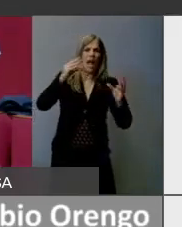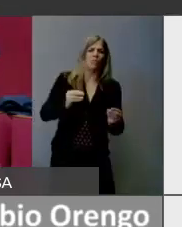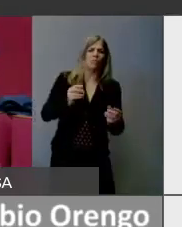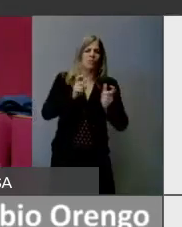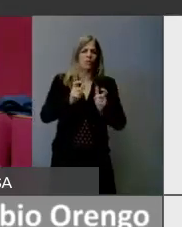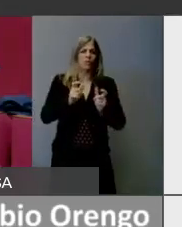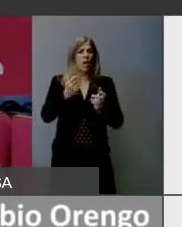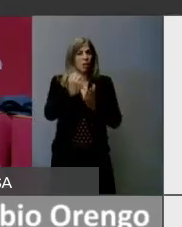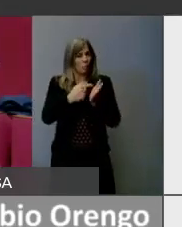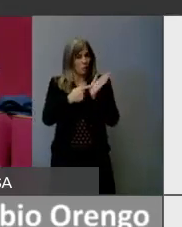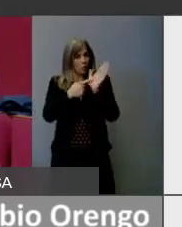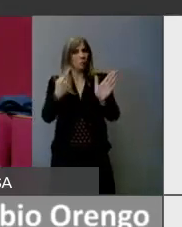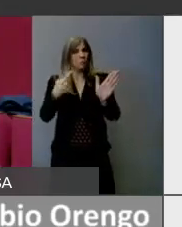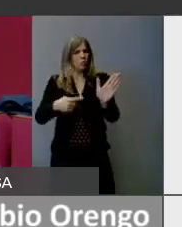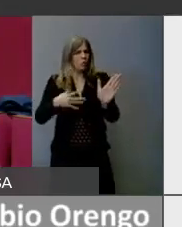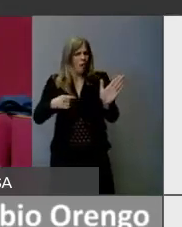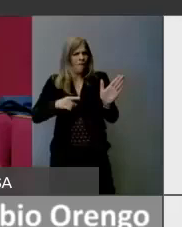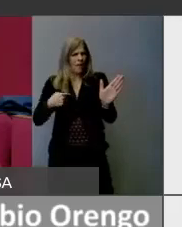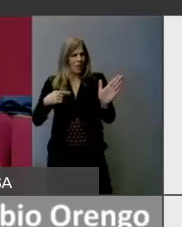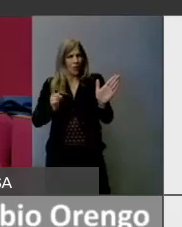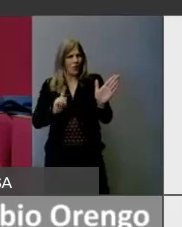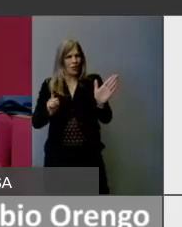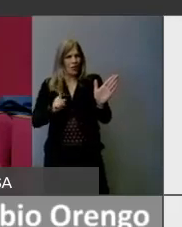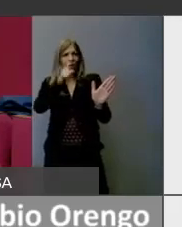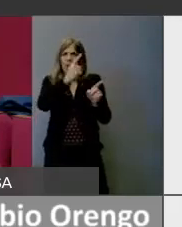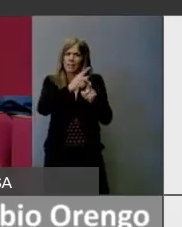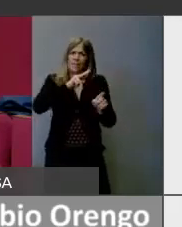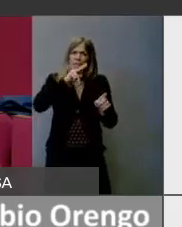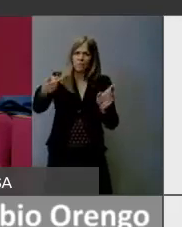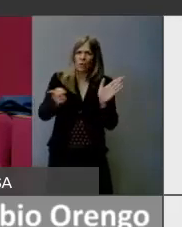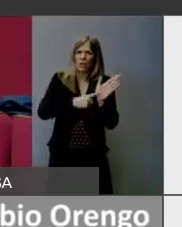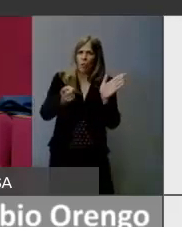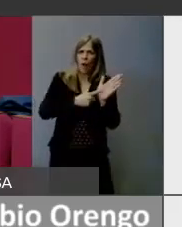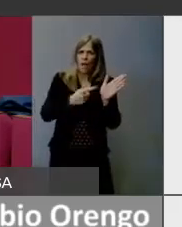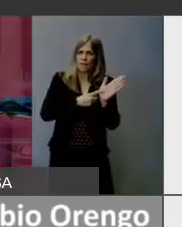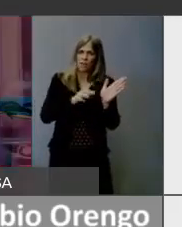io, e lei in qualche modo deve rispondere di questo documento, non tanto.